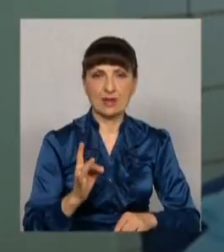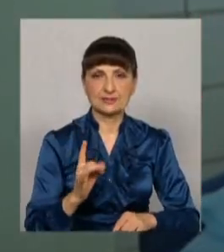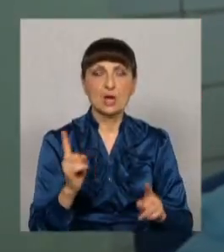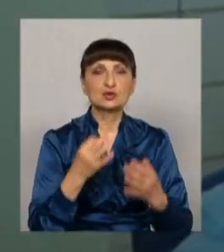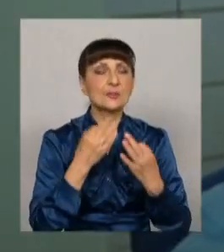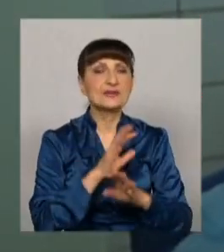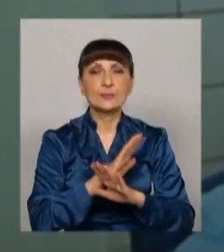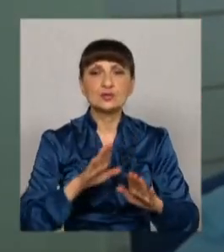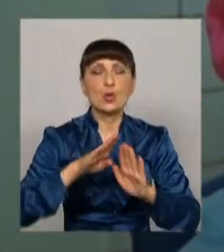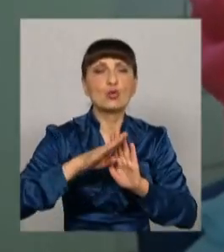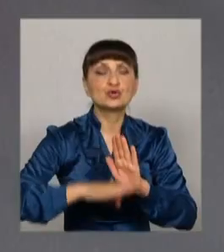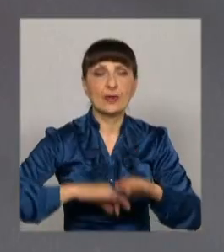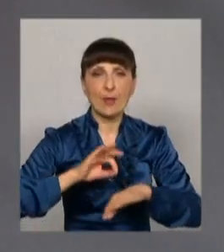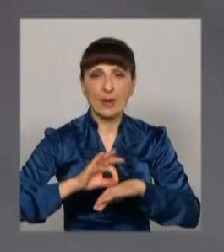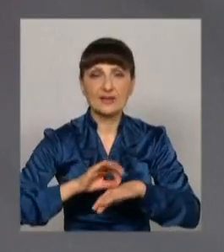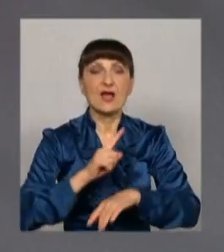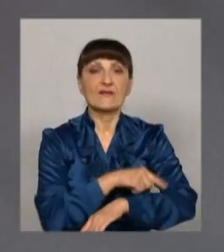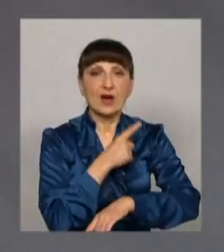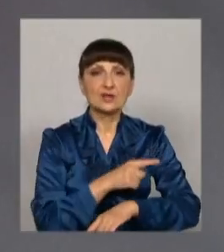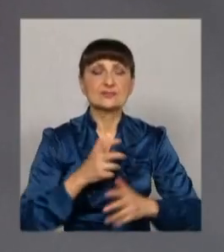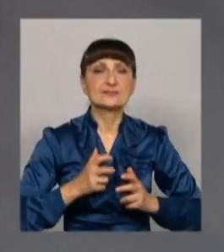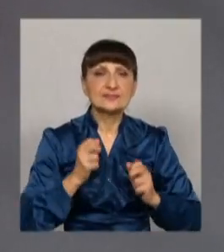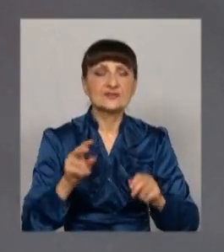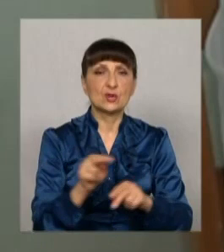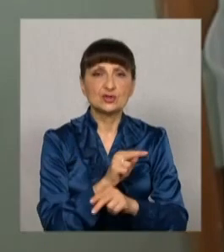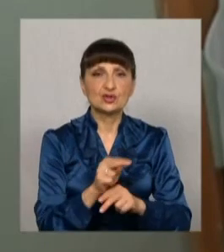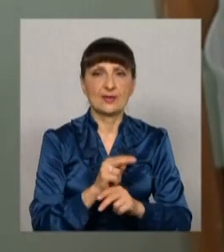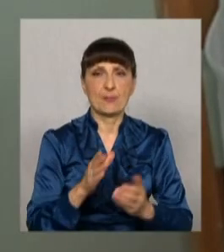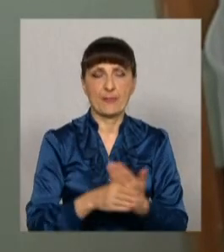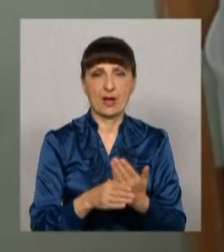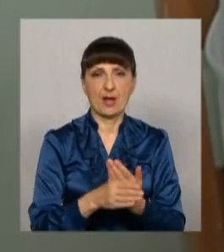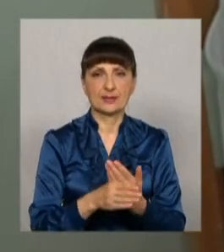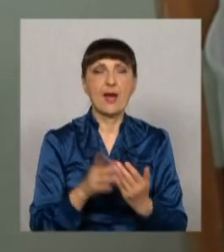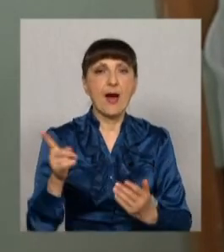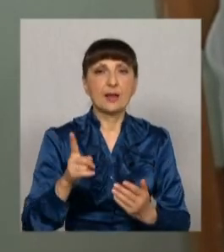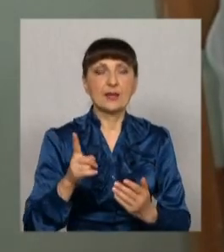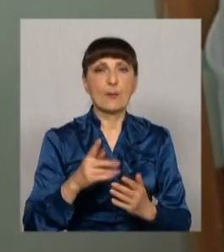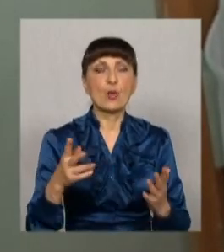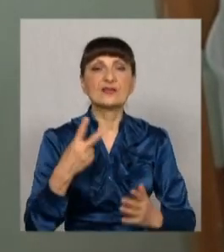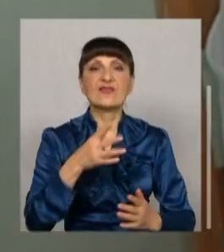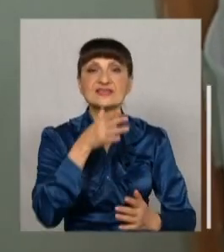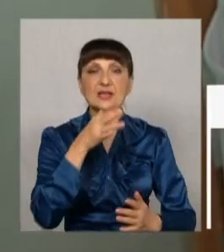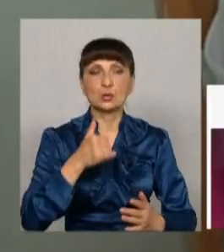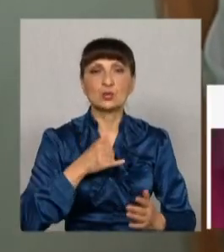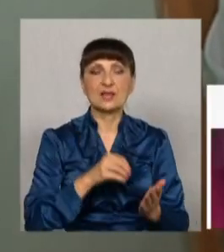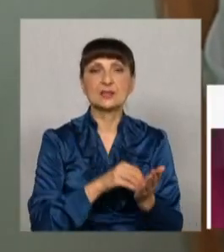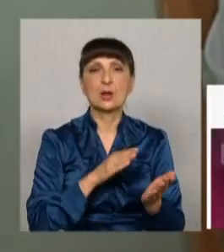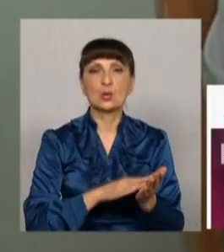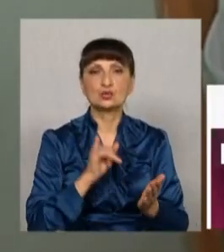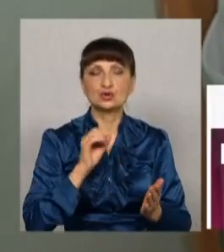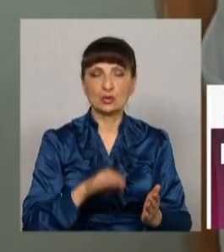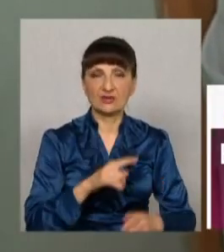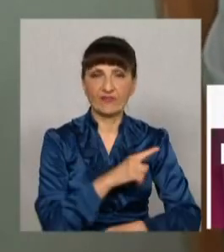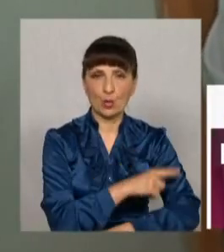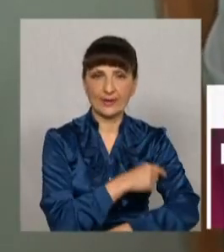не допустить прогрессирования болезни, медики прилагают все усилия. Состоит более 20 лет у нас на учете в